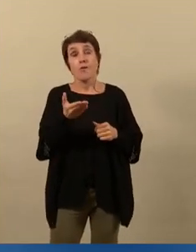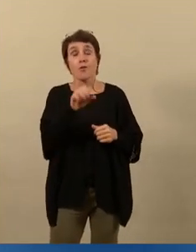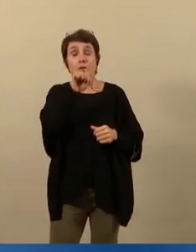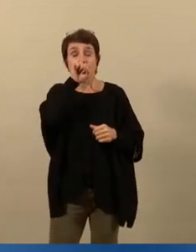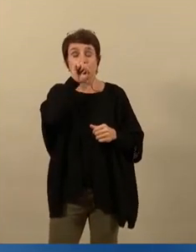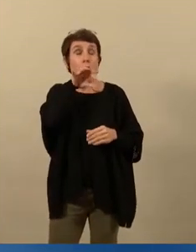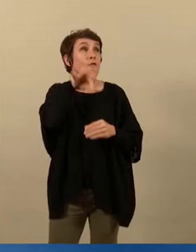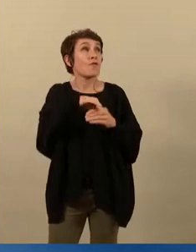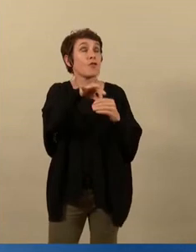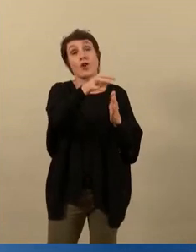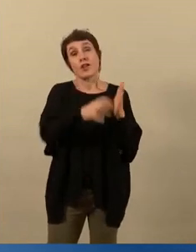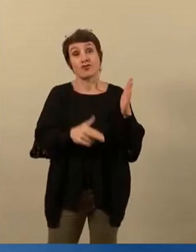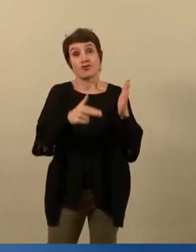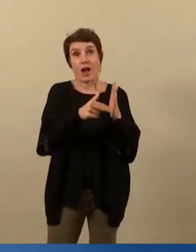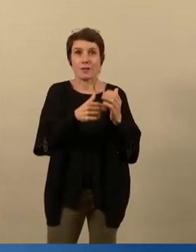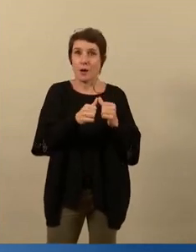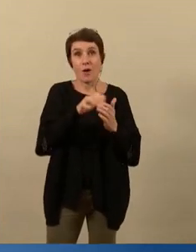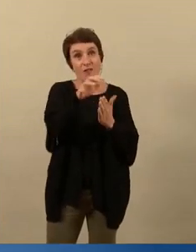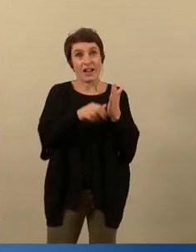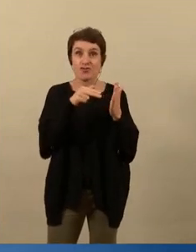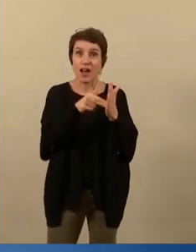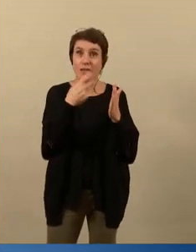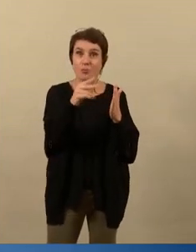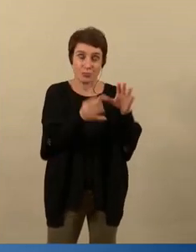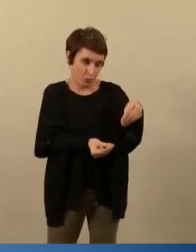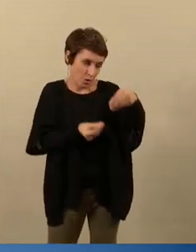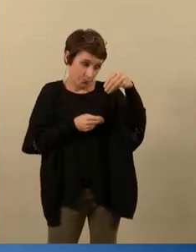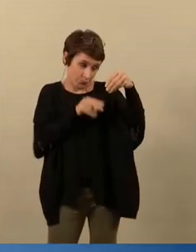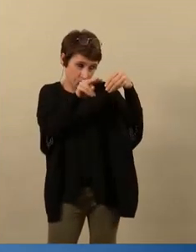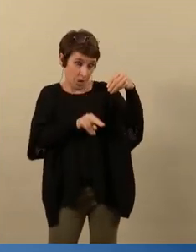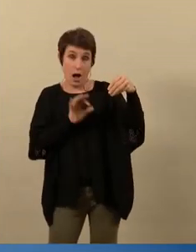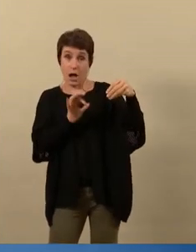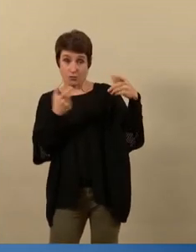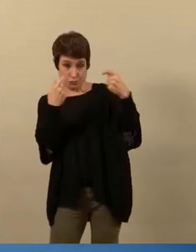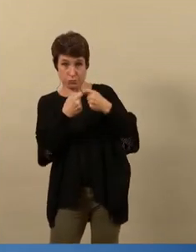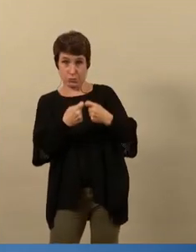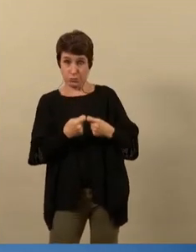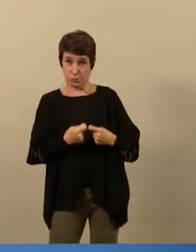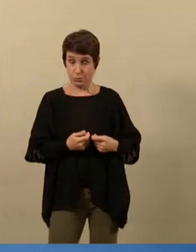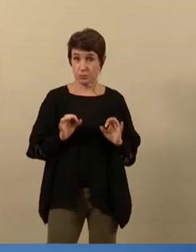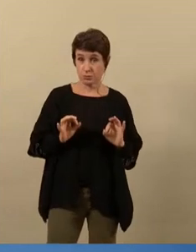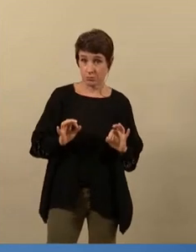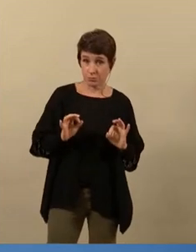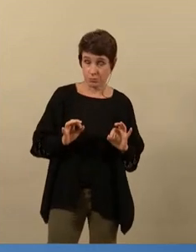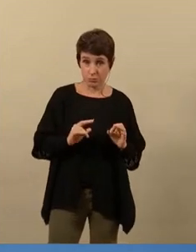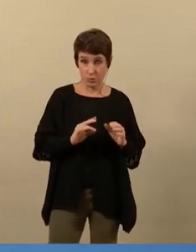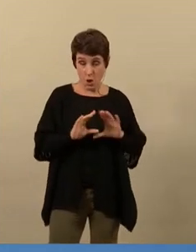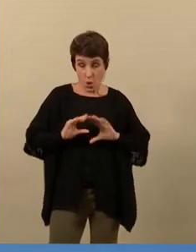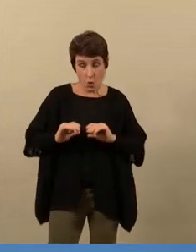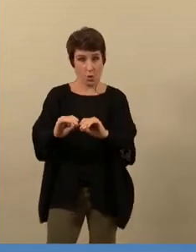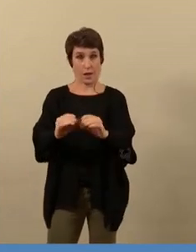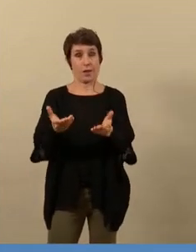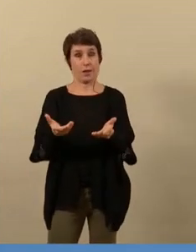chartes, je me suis appuyé sur votre charte pour essayer de faire qu'elle trouve une traduction